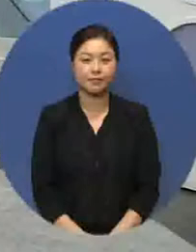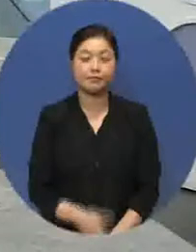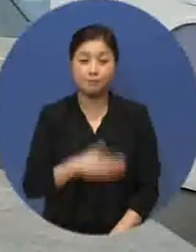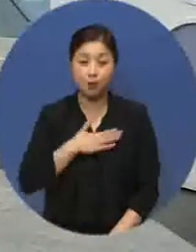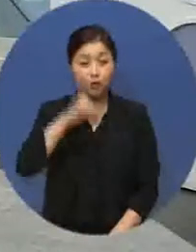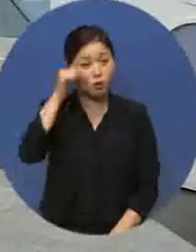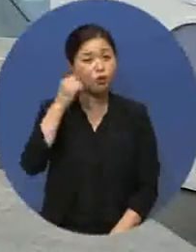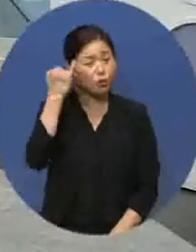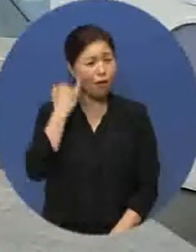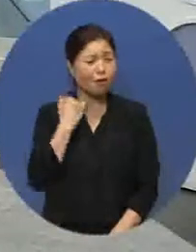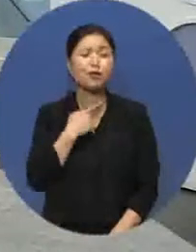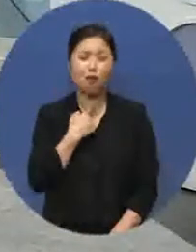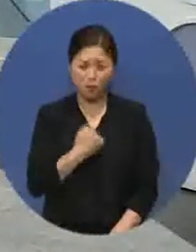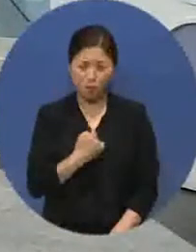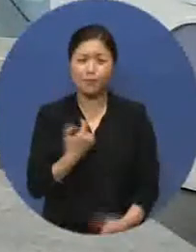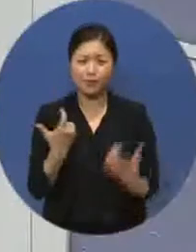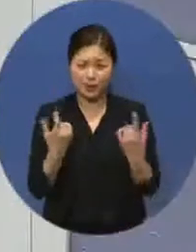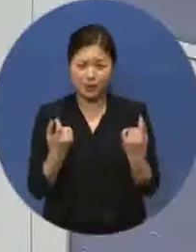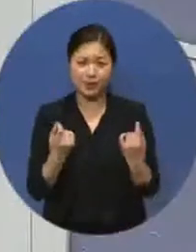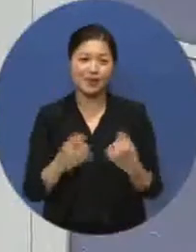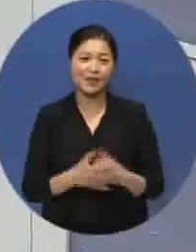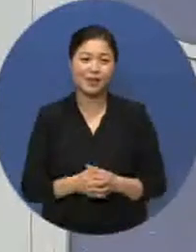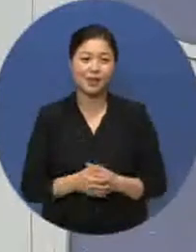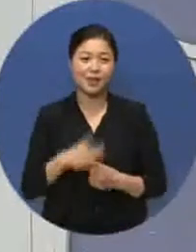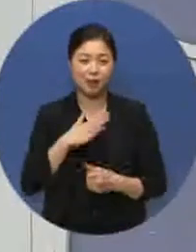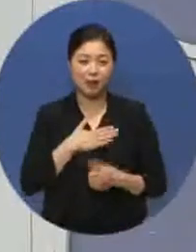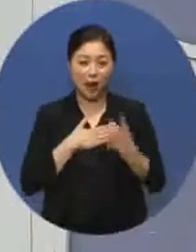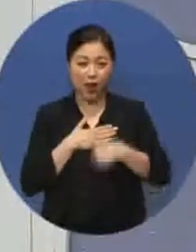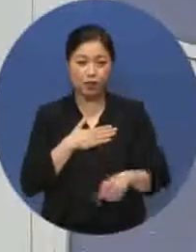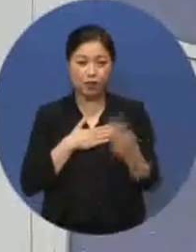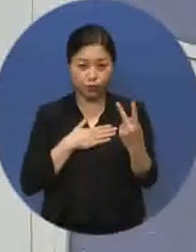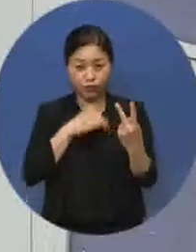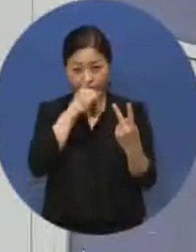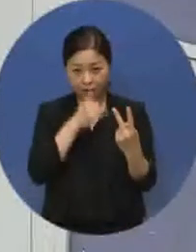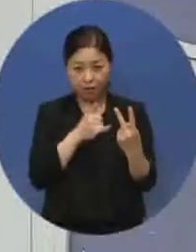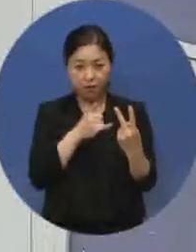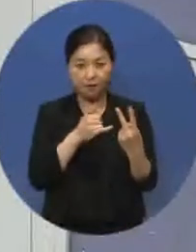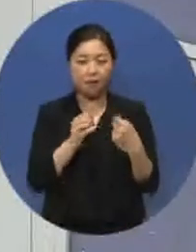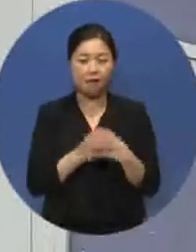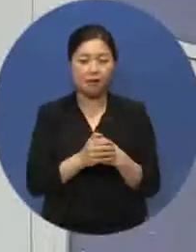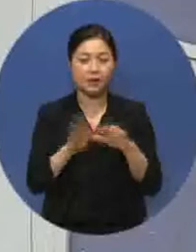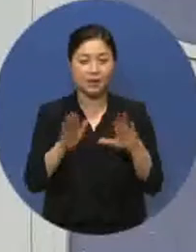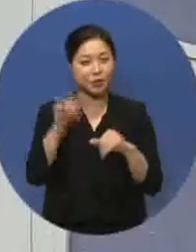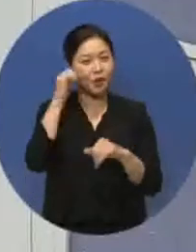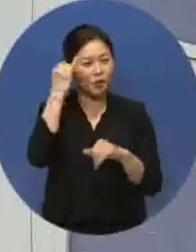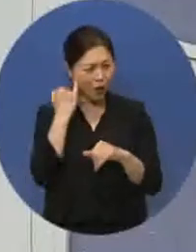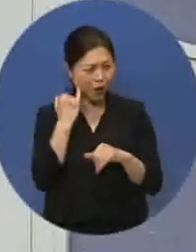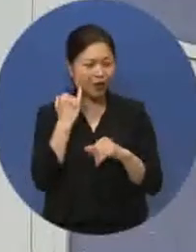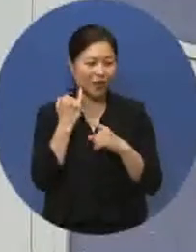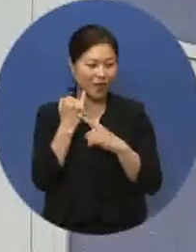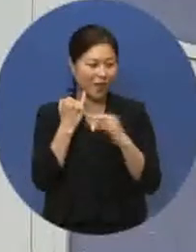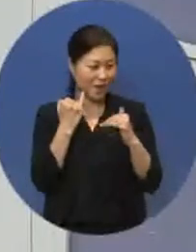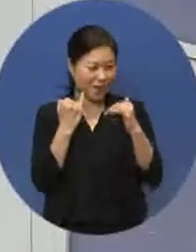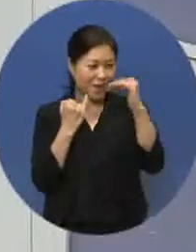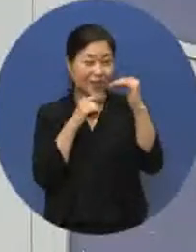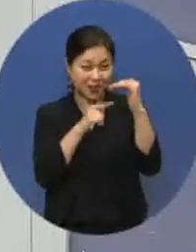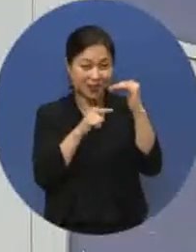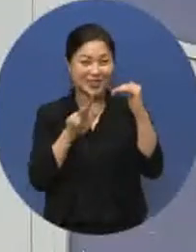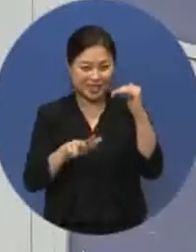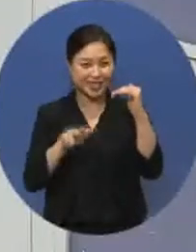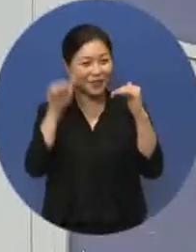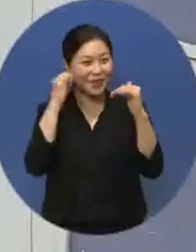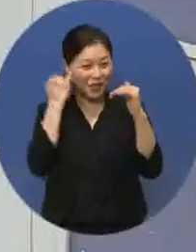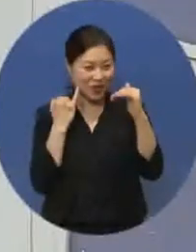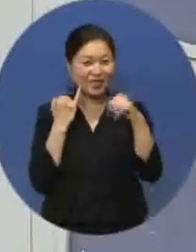스스로 청소년기를 지났을 뿐만 아니라 저도 아들이 둘 있는데 청소년기를 막 벗어난 아들 하나와 아직도 청소년기에